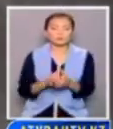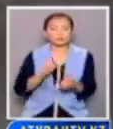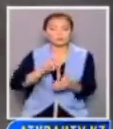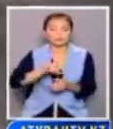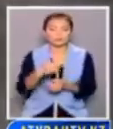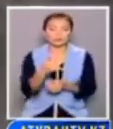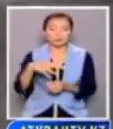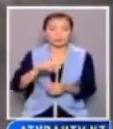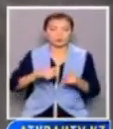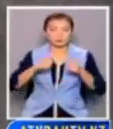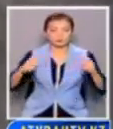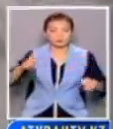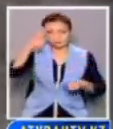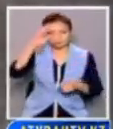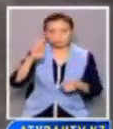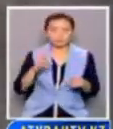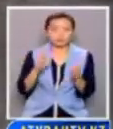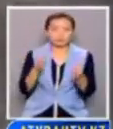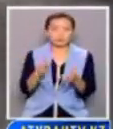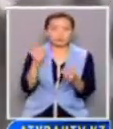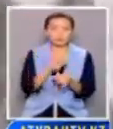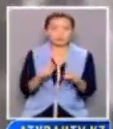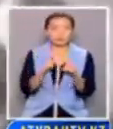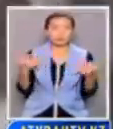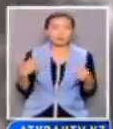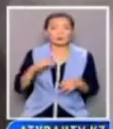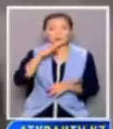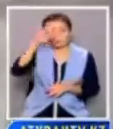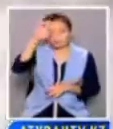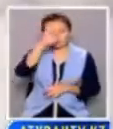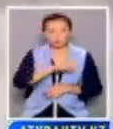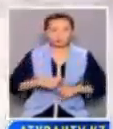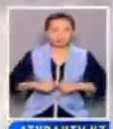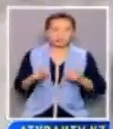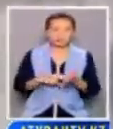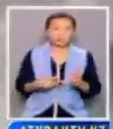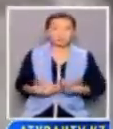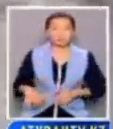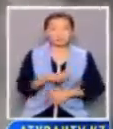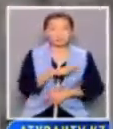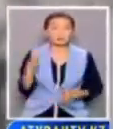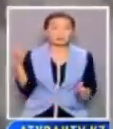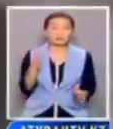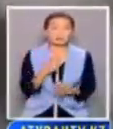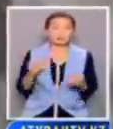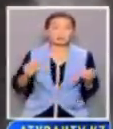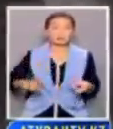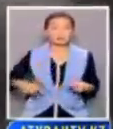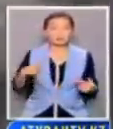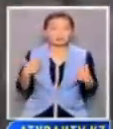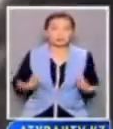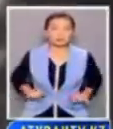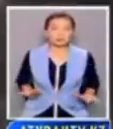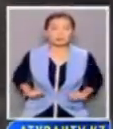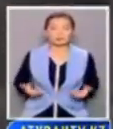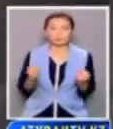орда үкіметін құрып және Алаш автономиясын жариялап, тәуелсіз қазақ мемлекетін құруды көкседі. Тағдыр тауқыметін тартып, өмірлері